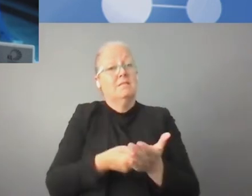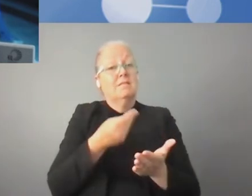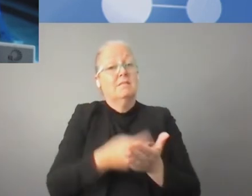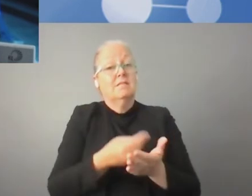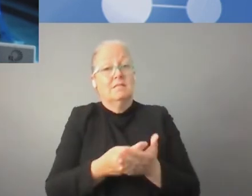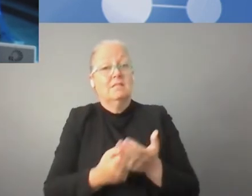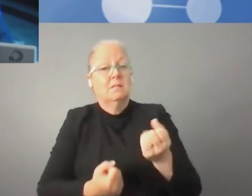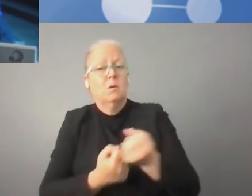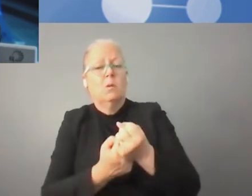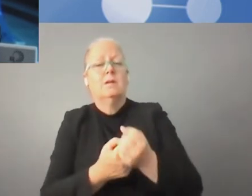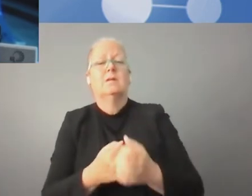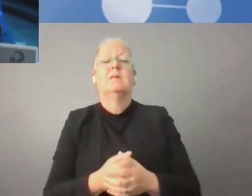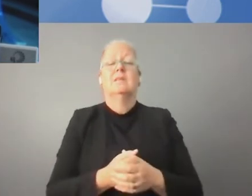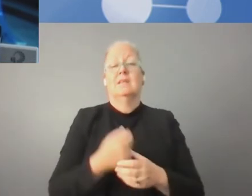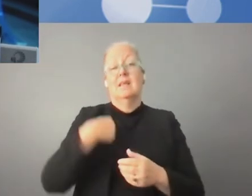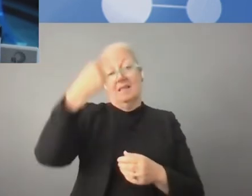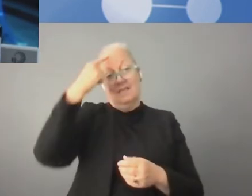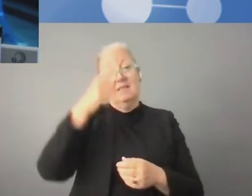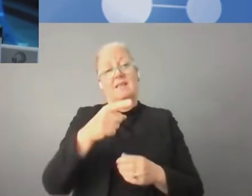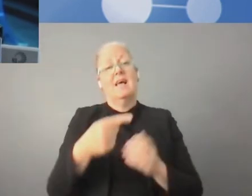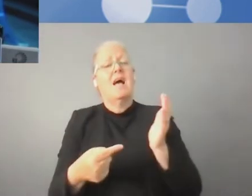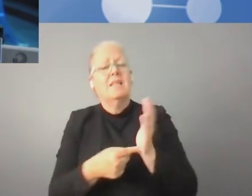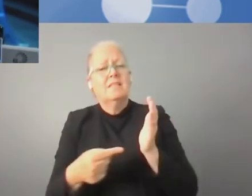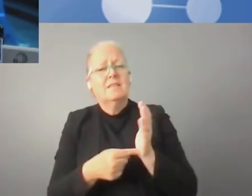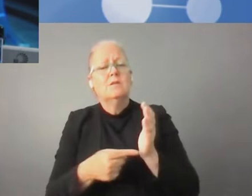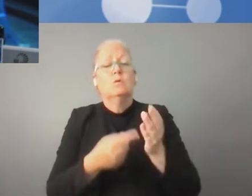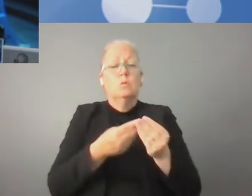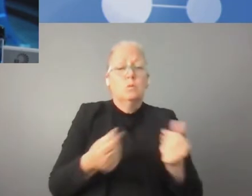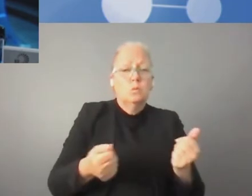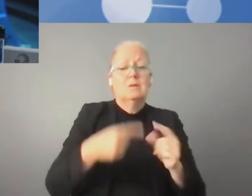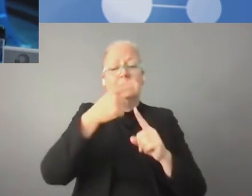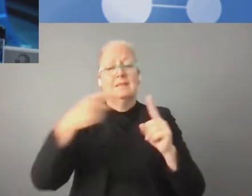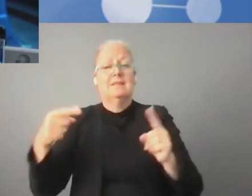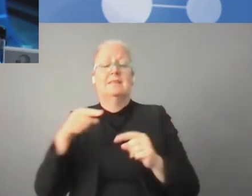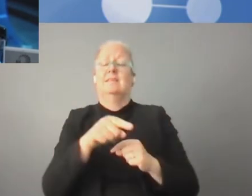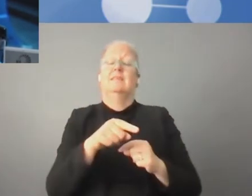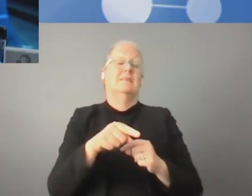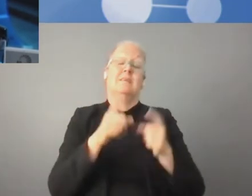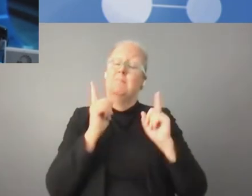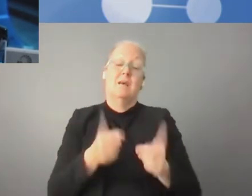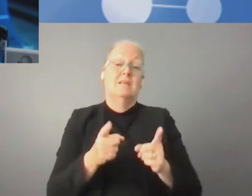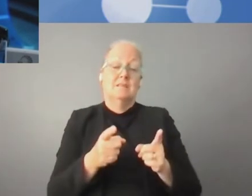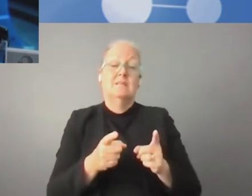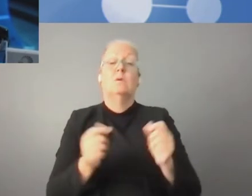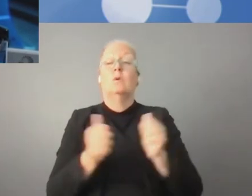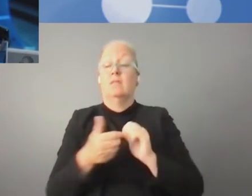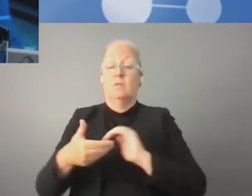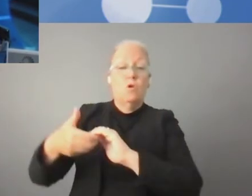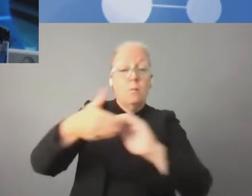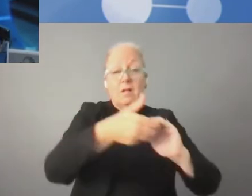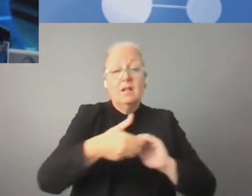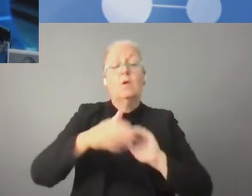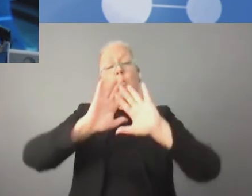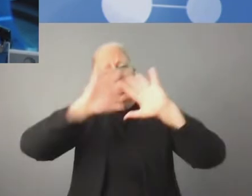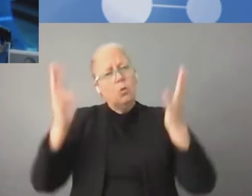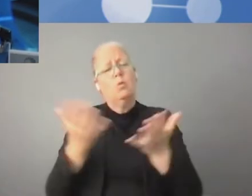一些比赛，就对那些最先进对那些落实最先进技